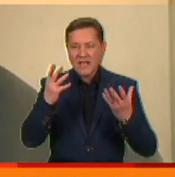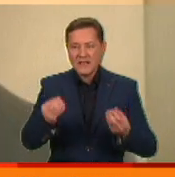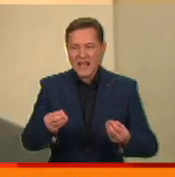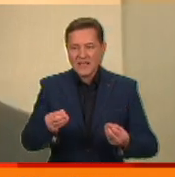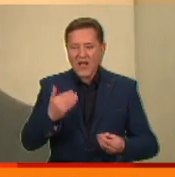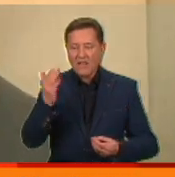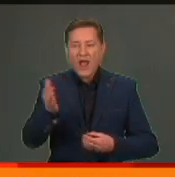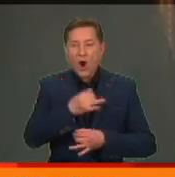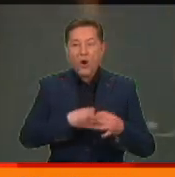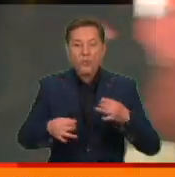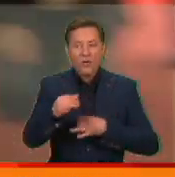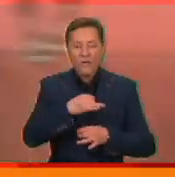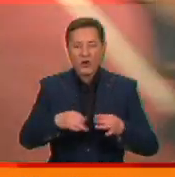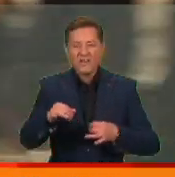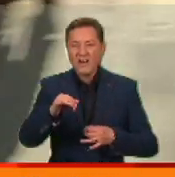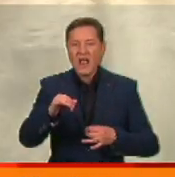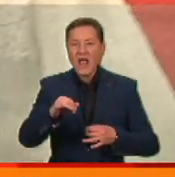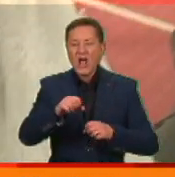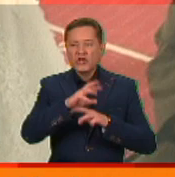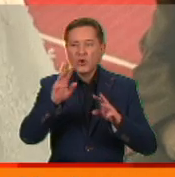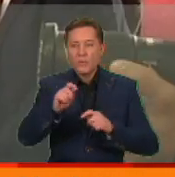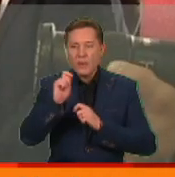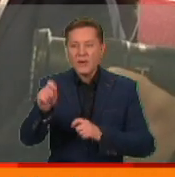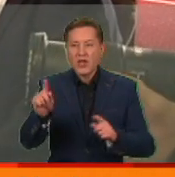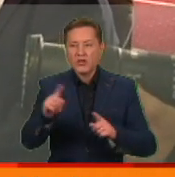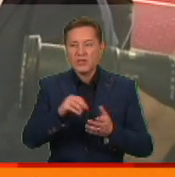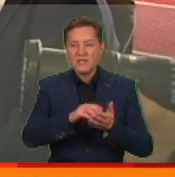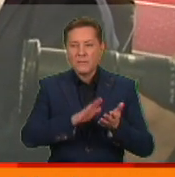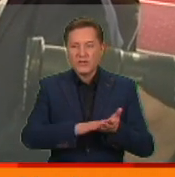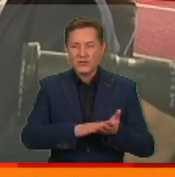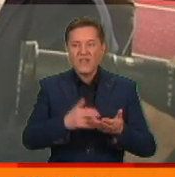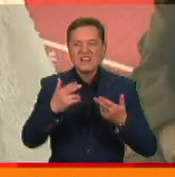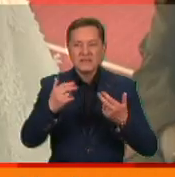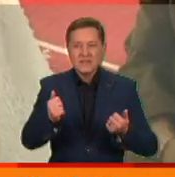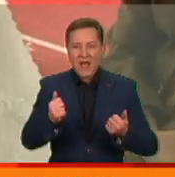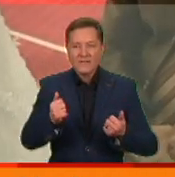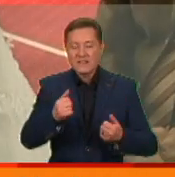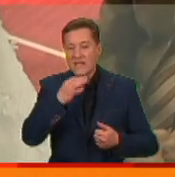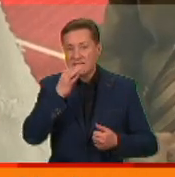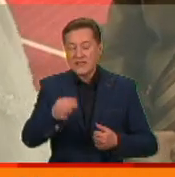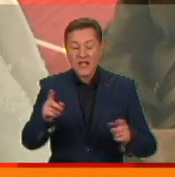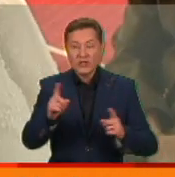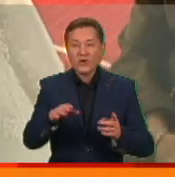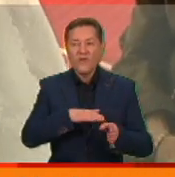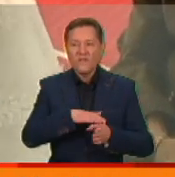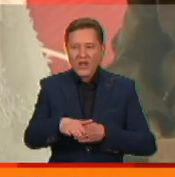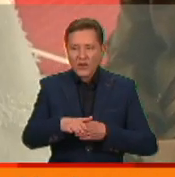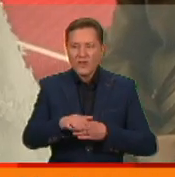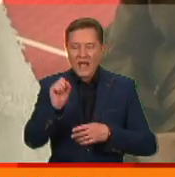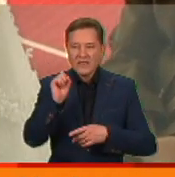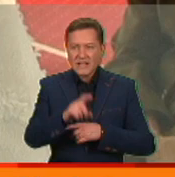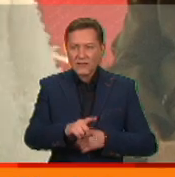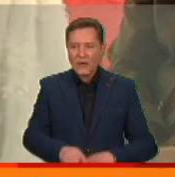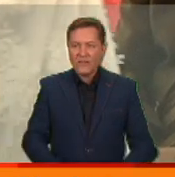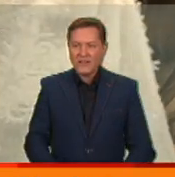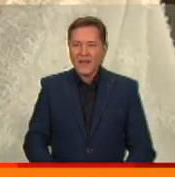Ви обговорювали шлюбний подарок, що ми запишемо? Та наречений не зізнався, лише сказав, що виконає замовлення коханої.